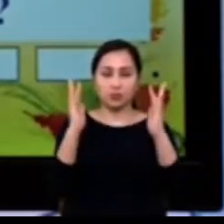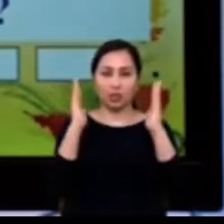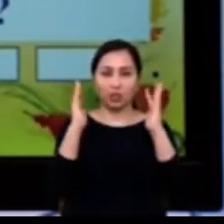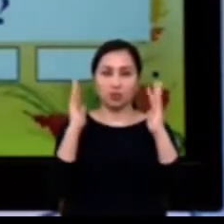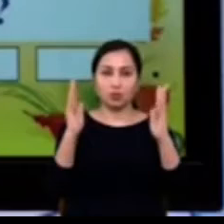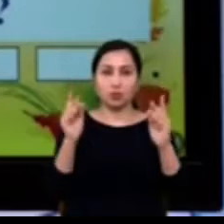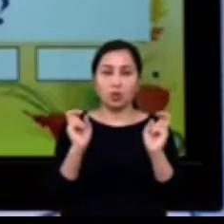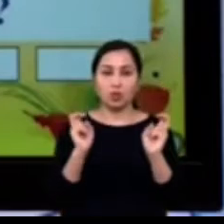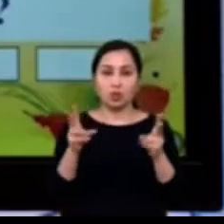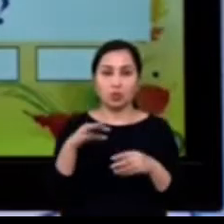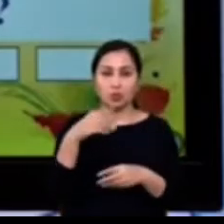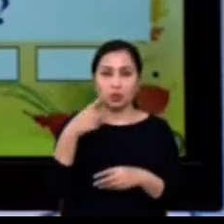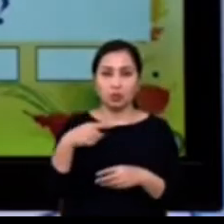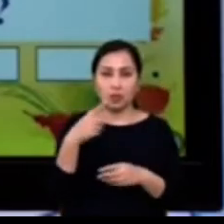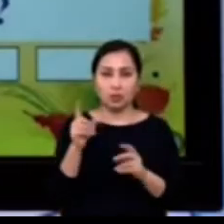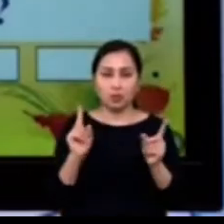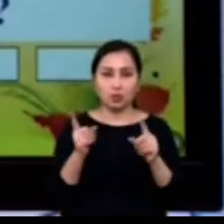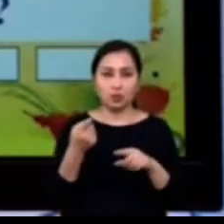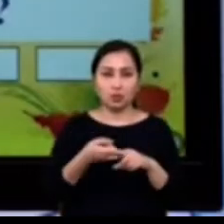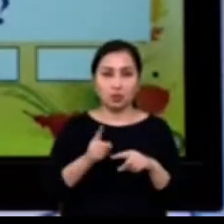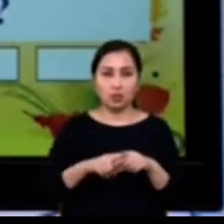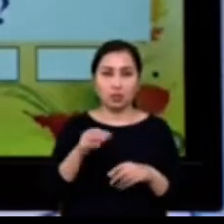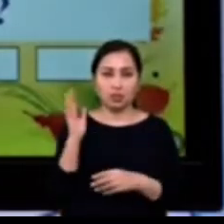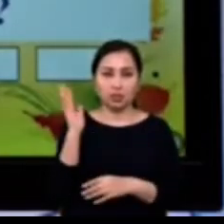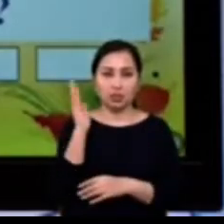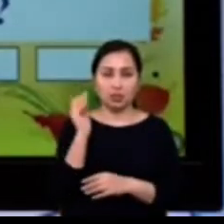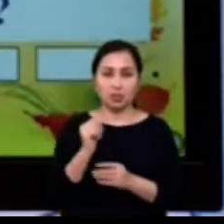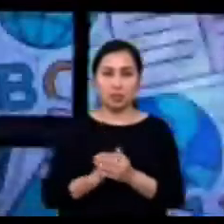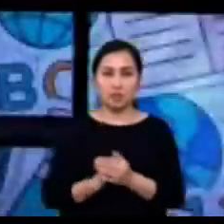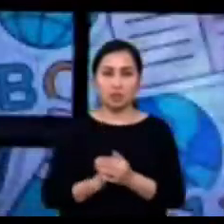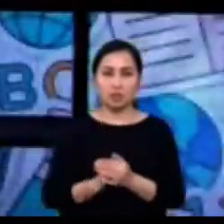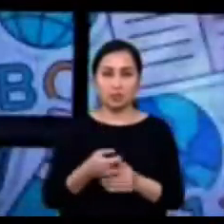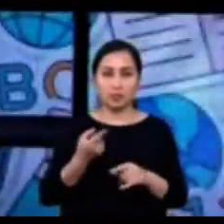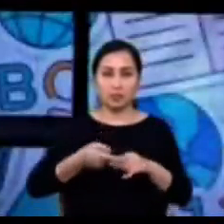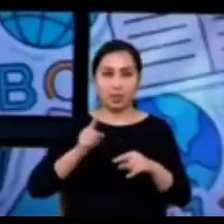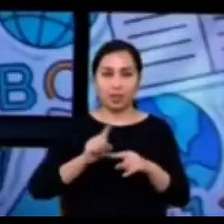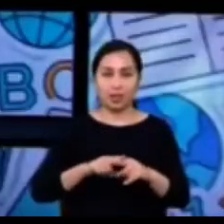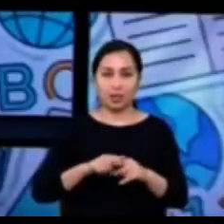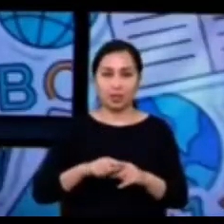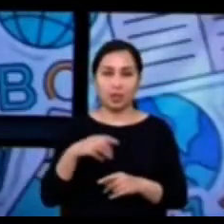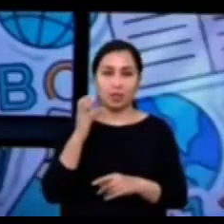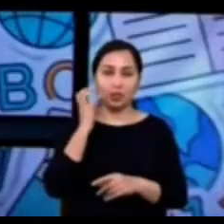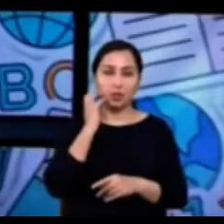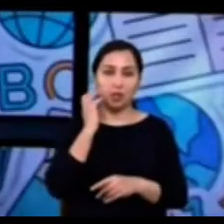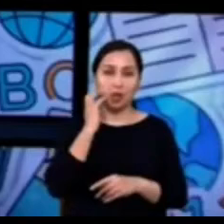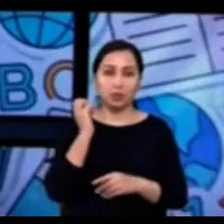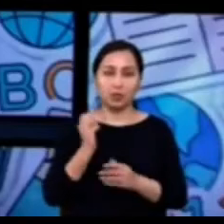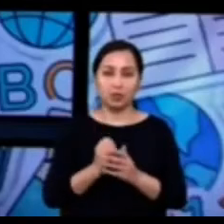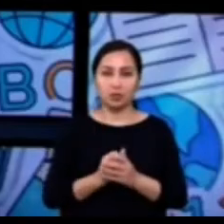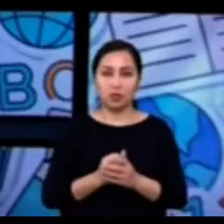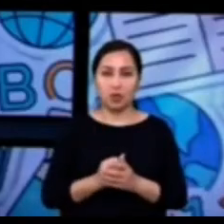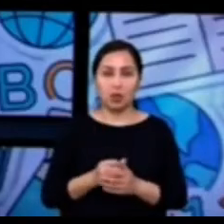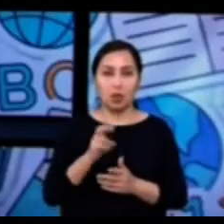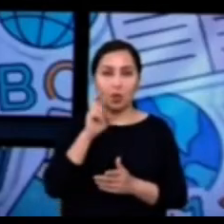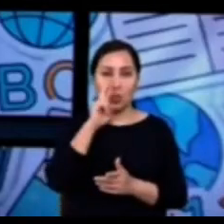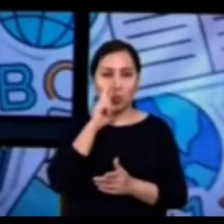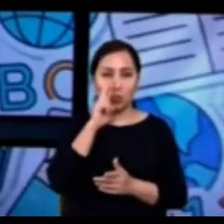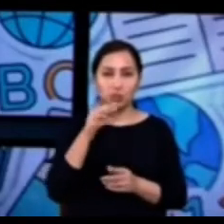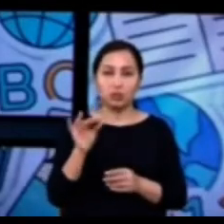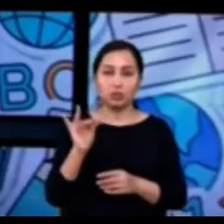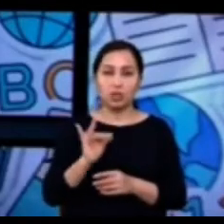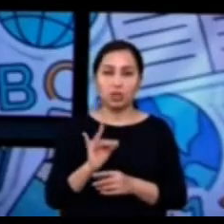Кто мне скажет, что это за деревья? Это яблоня, груша